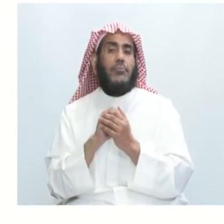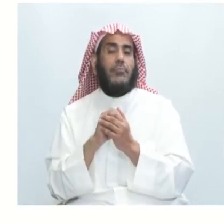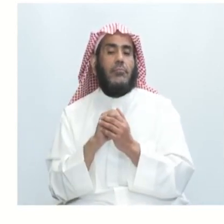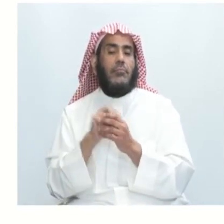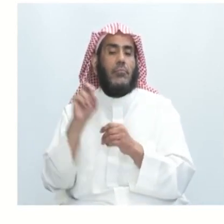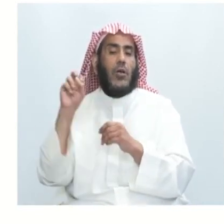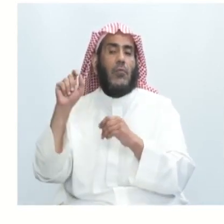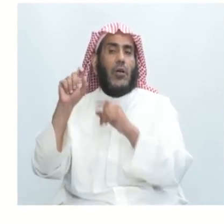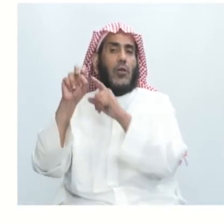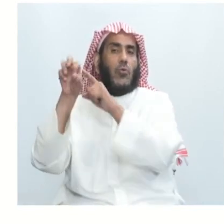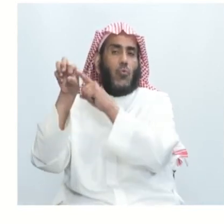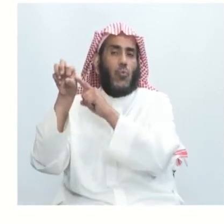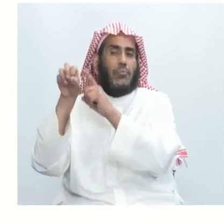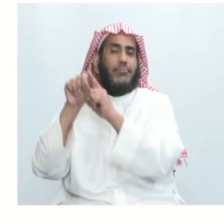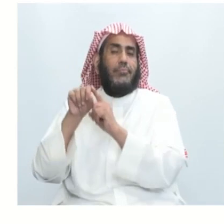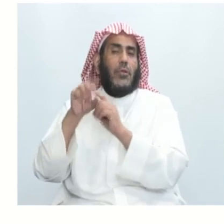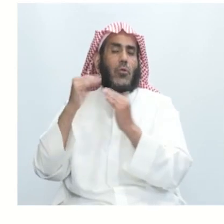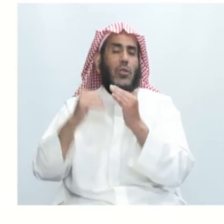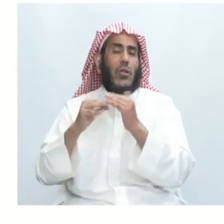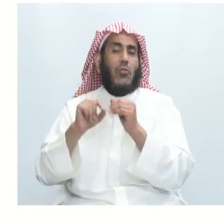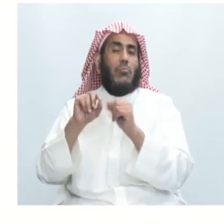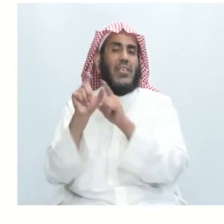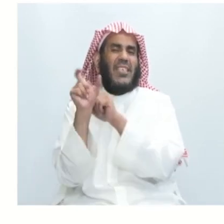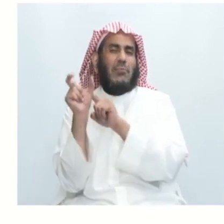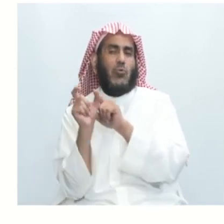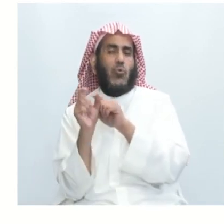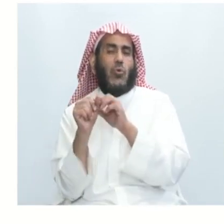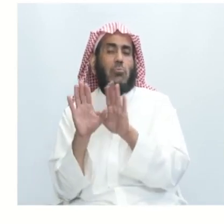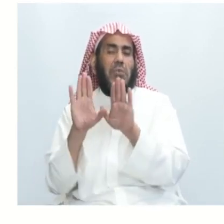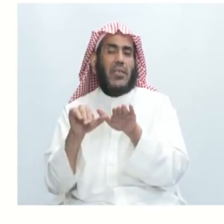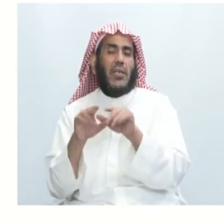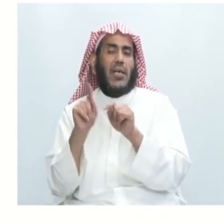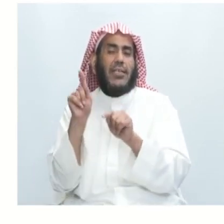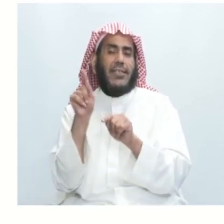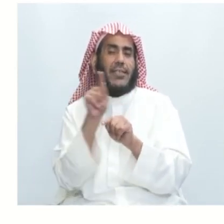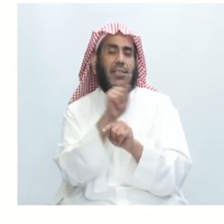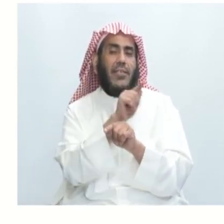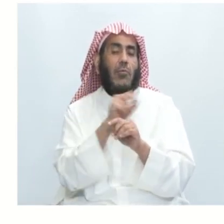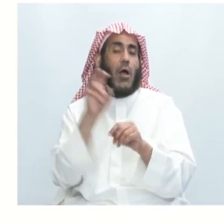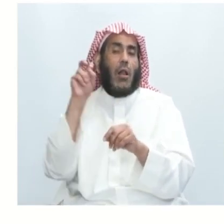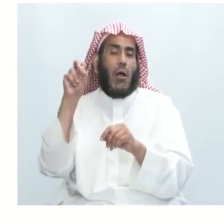العنق ثم يعني نزول اكثر ثم مجلس النون ثم استقرار على السطر